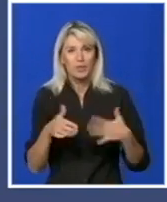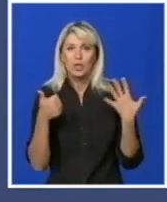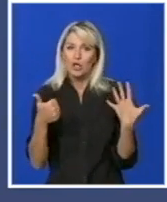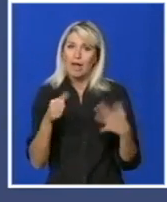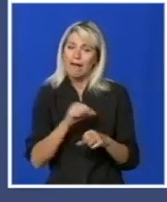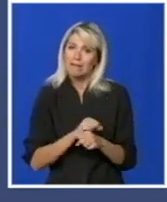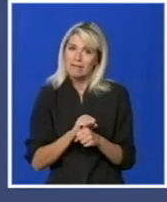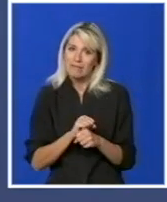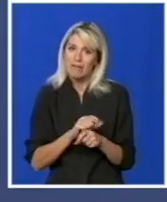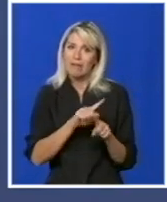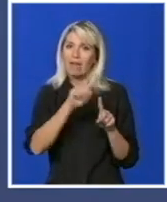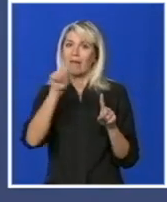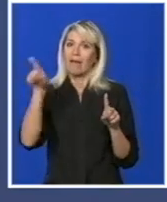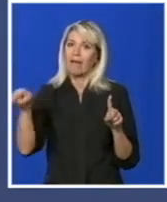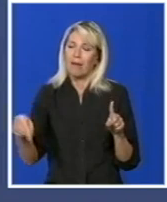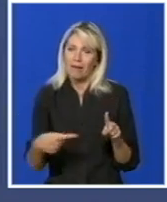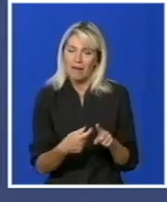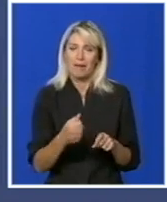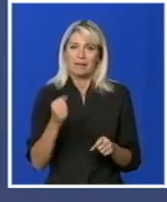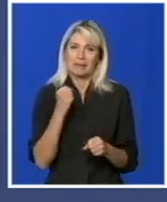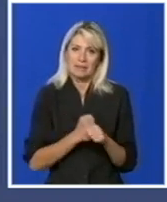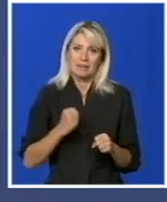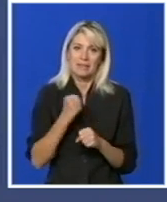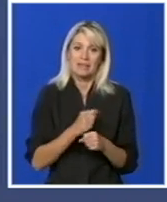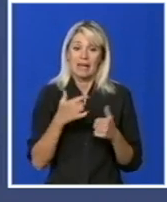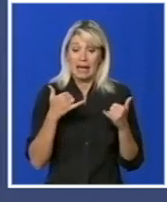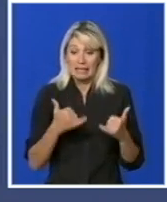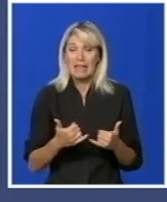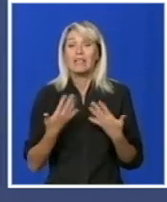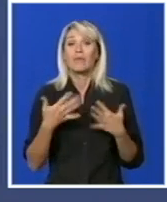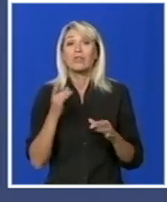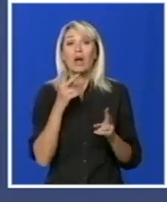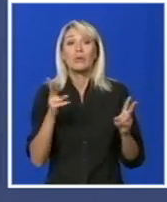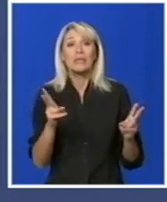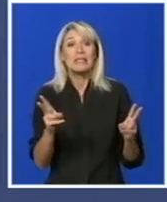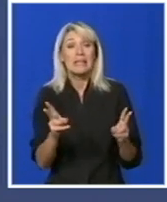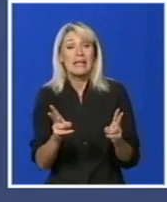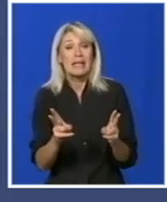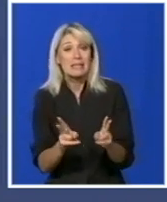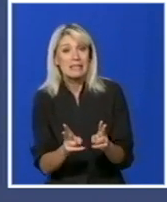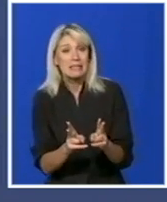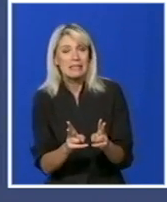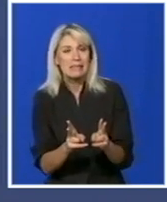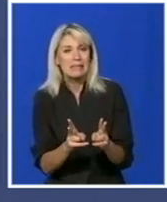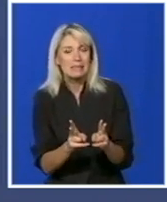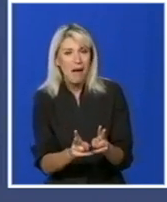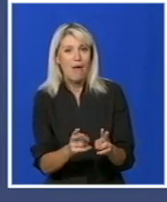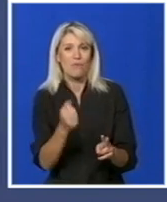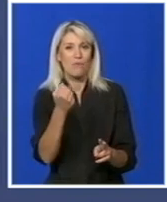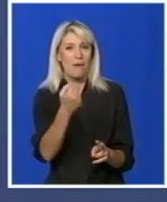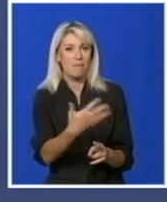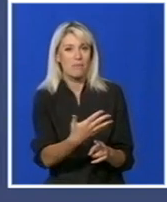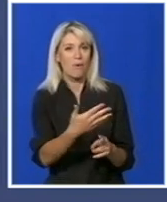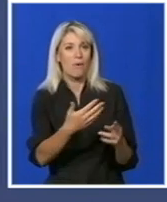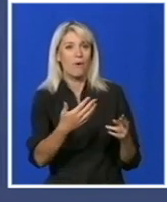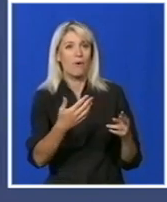nam popušta ovaj talas, odnosno povećanje broja obolelih, odnosno kako nam se smanjuje priliv